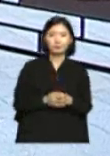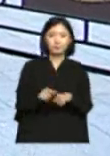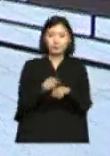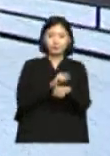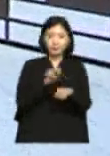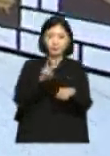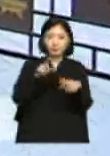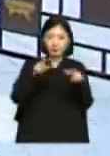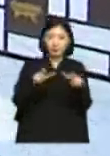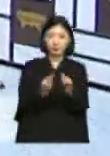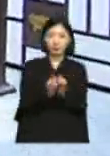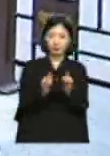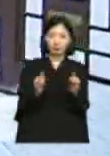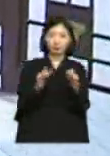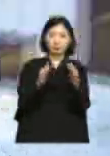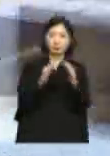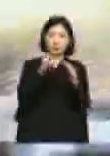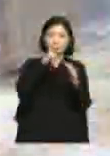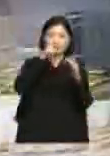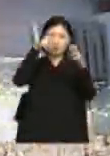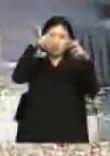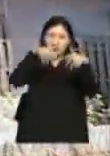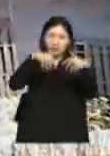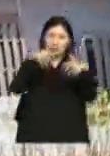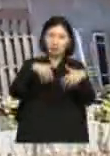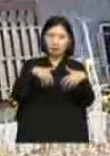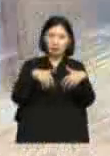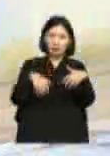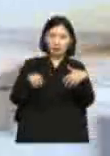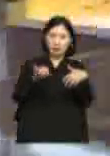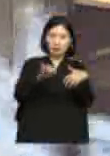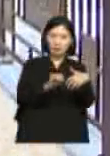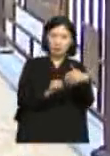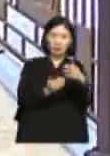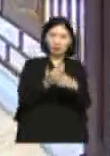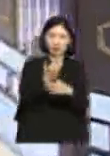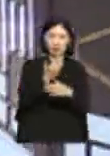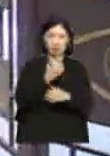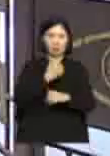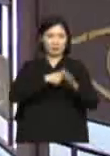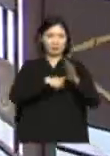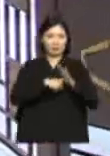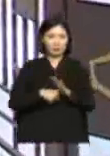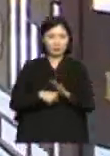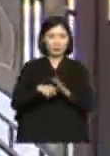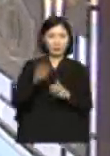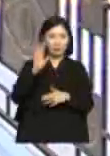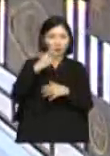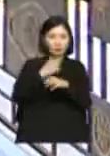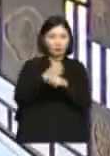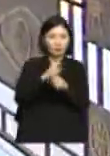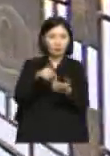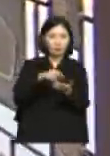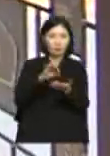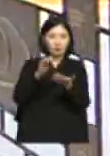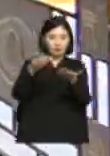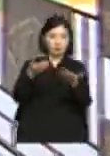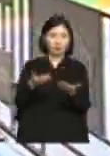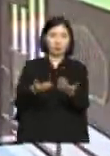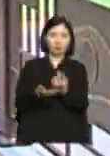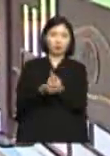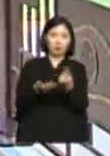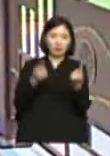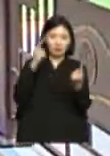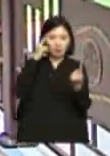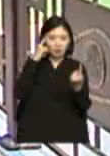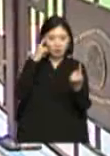특히 2권역 주민들은 집에 비가 새도 곳곳에 곰팡이가 피어도 버틴다고 말합니다. 언젠간 보상받고 떠나야 한다는 생각에 돈을